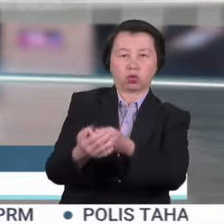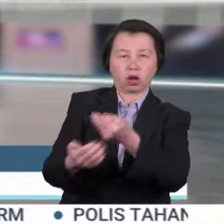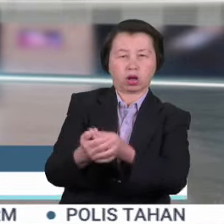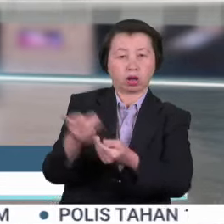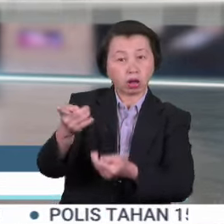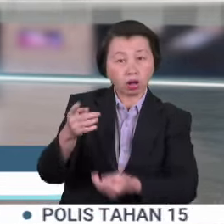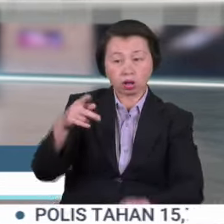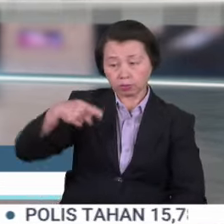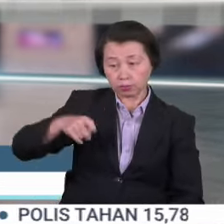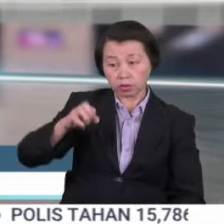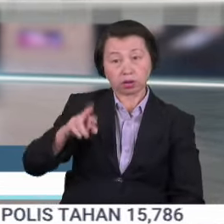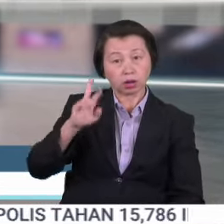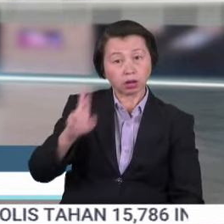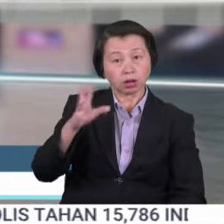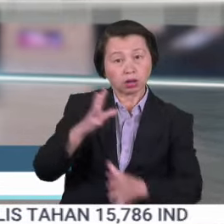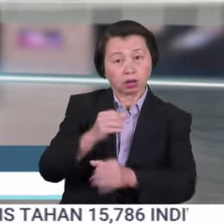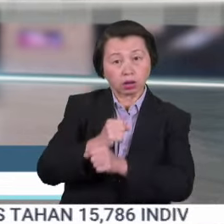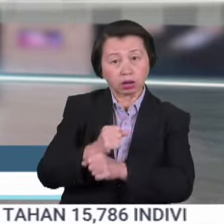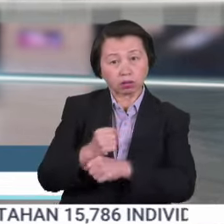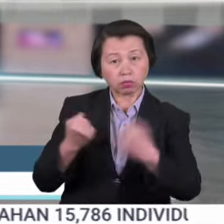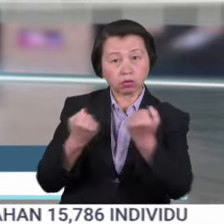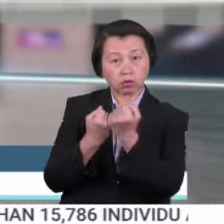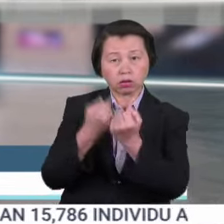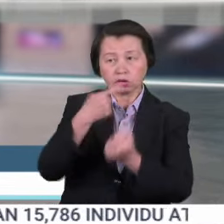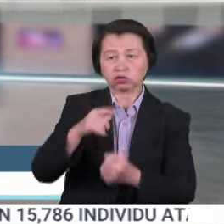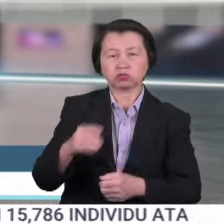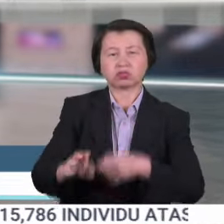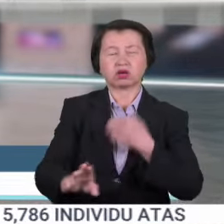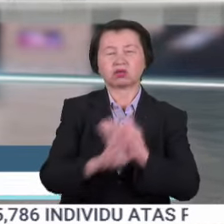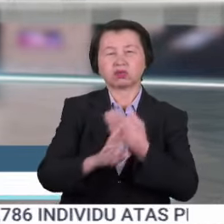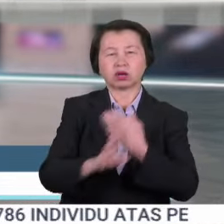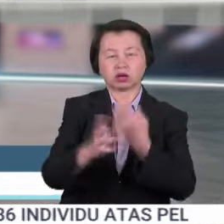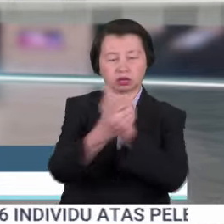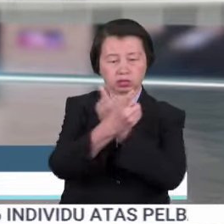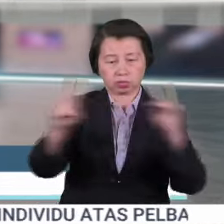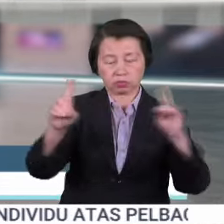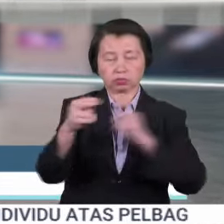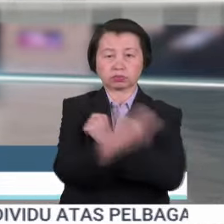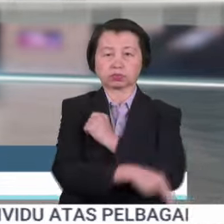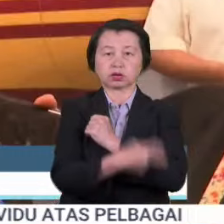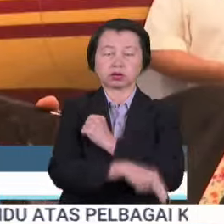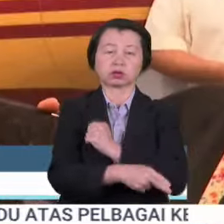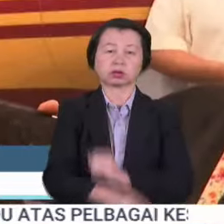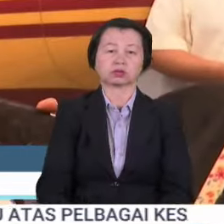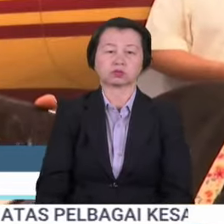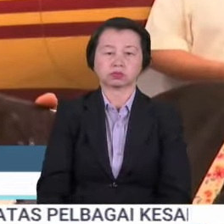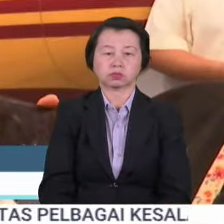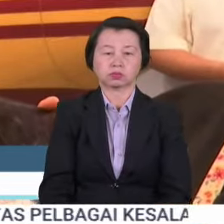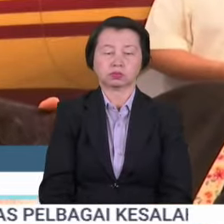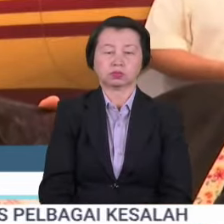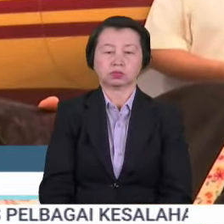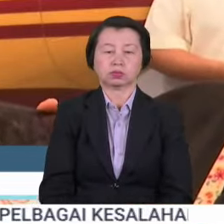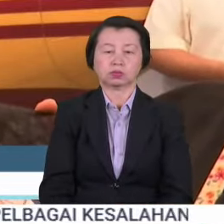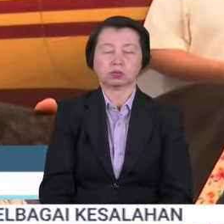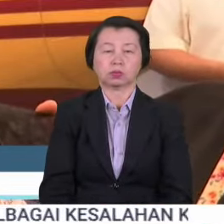pilihan raya bagi meraih undi kerana ia memudaratkan demokrasi negara.